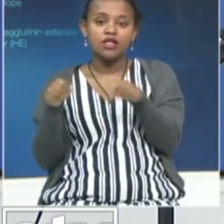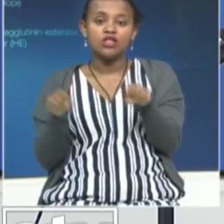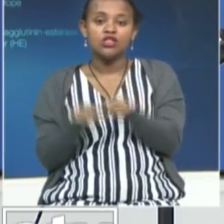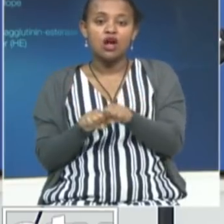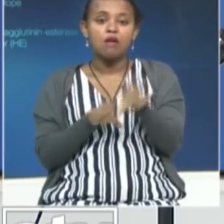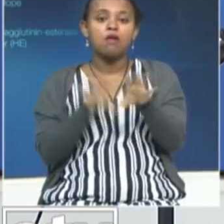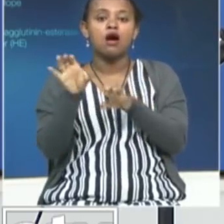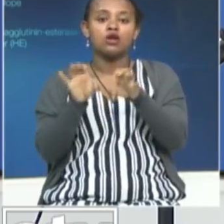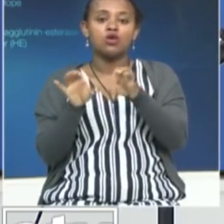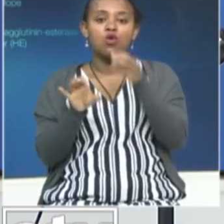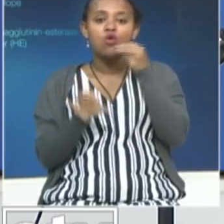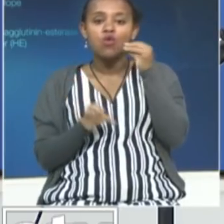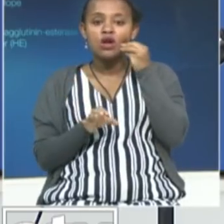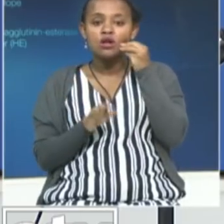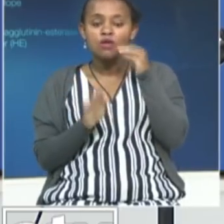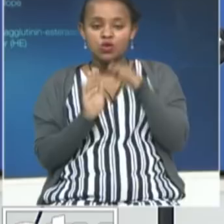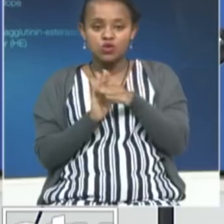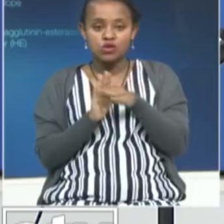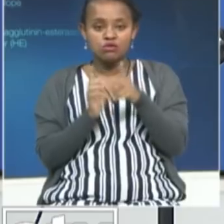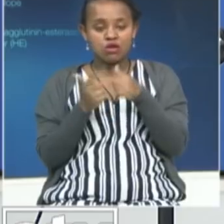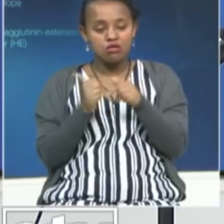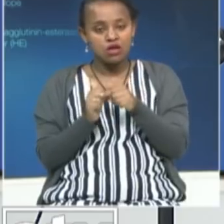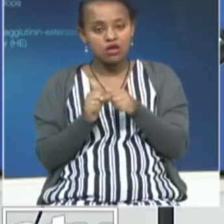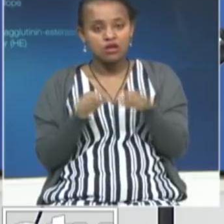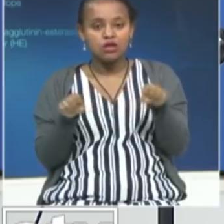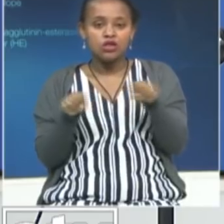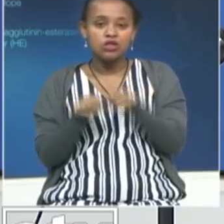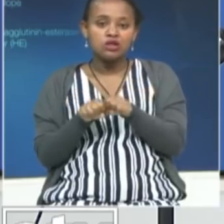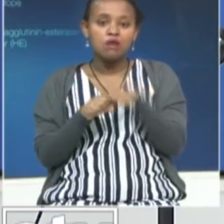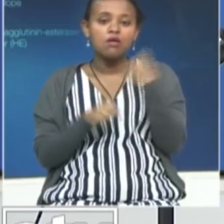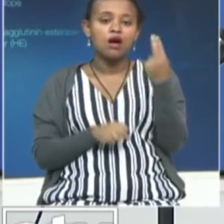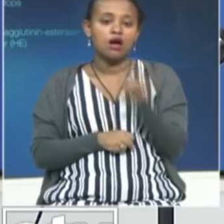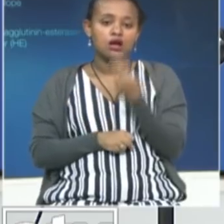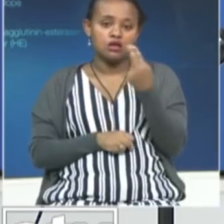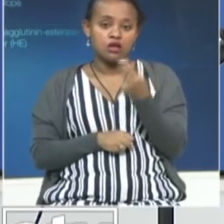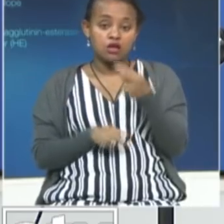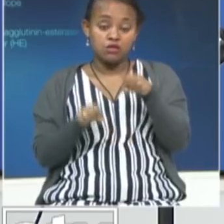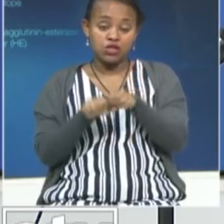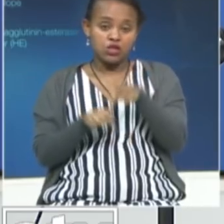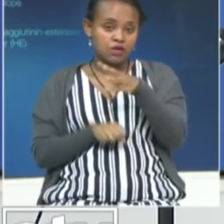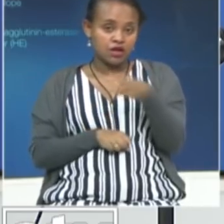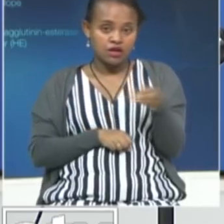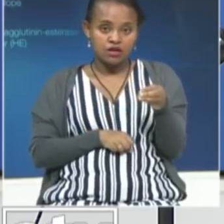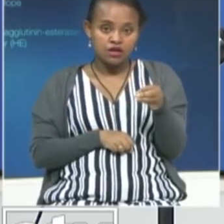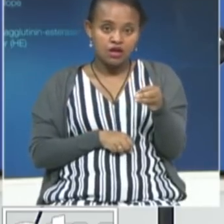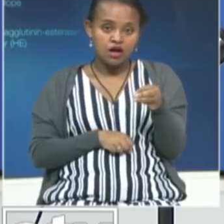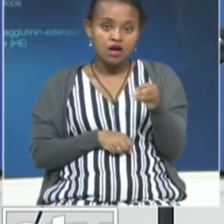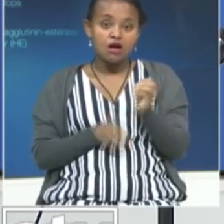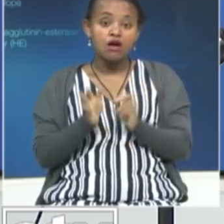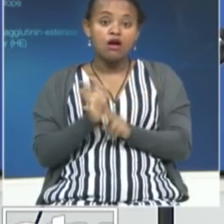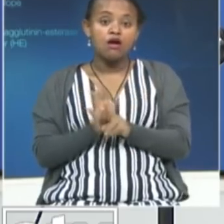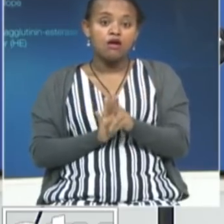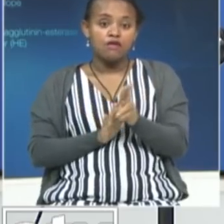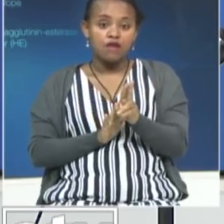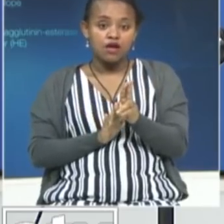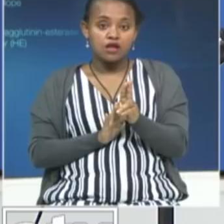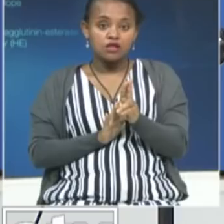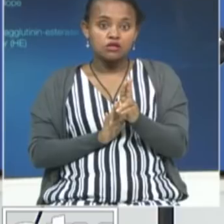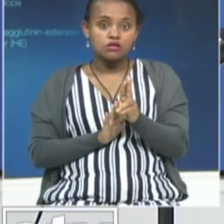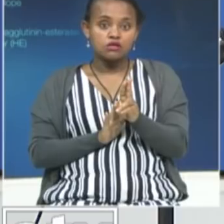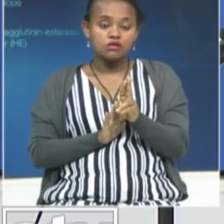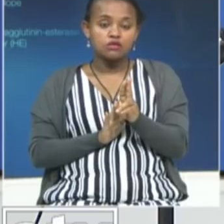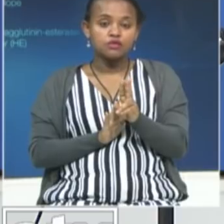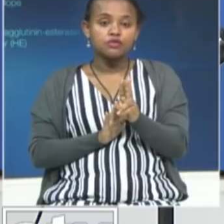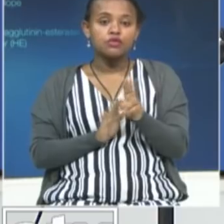ጫማ አድርጎ ወደ ቤት ውስጥ መግባት፣ ጫማን መጠቀም፣ መጫማት እና ይህን ቫይረስ ለመከላከል ያለው እድል